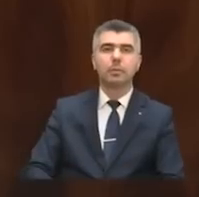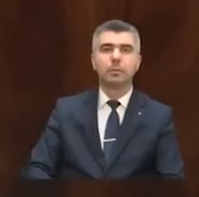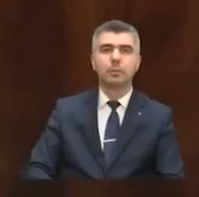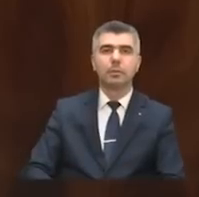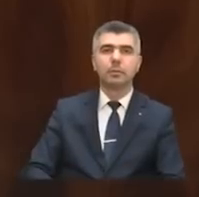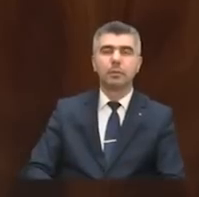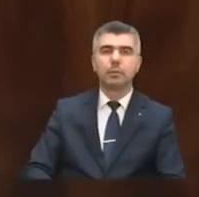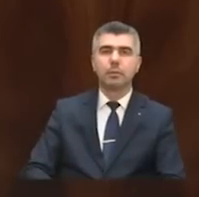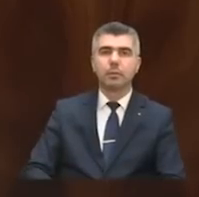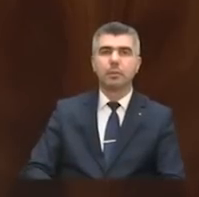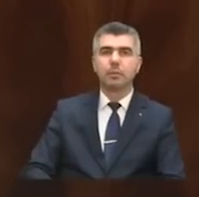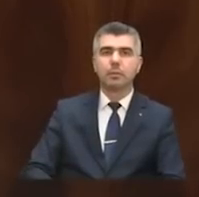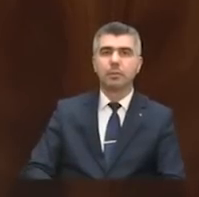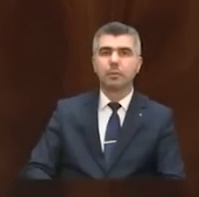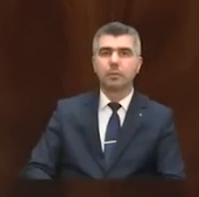الكليات